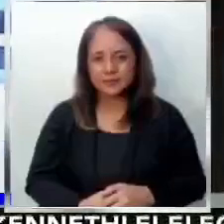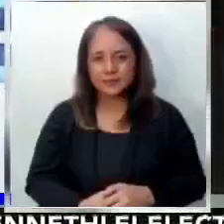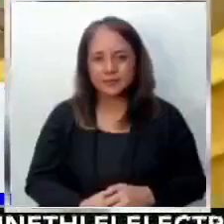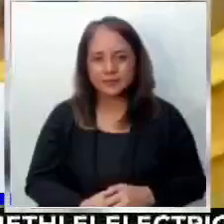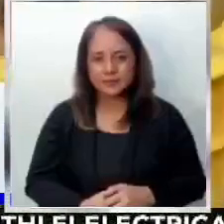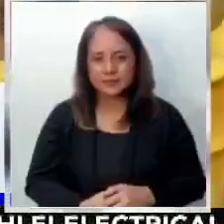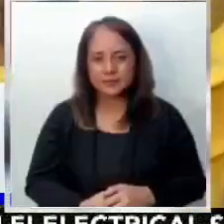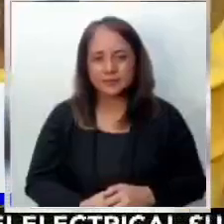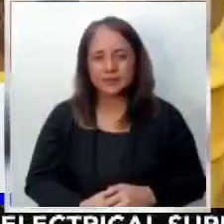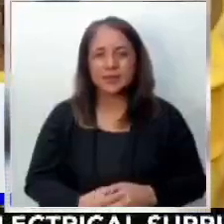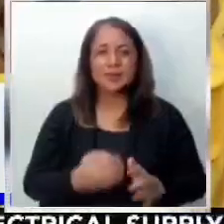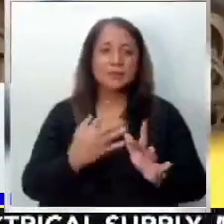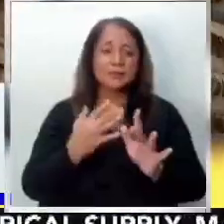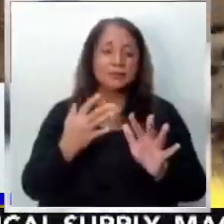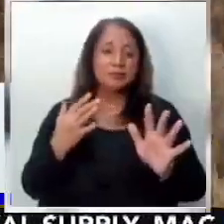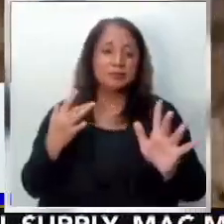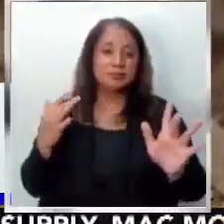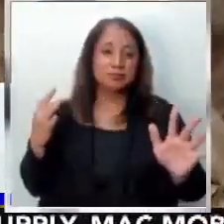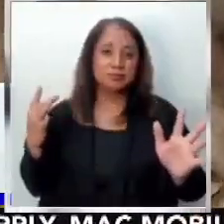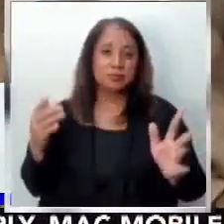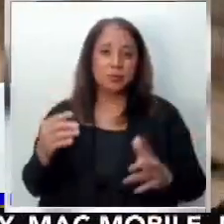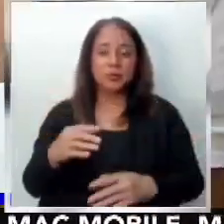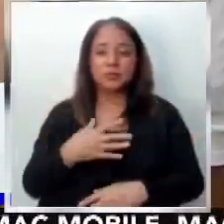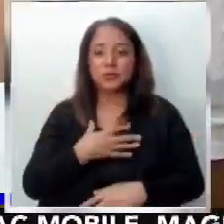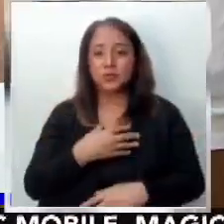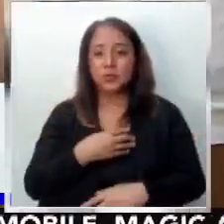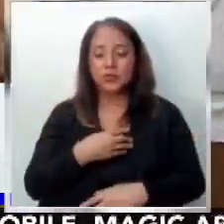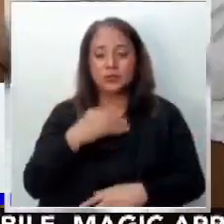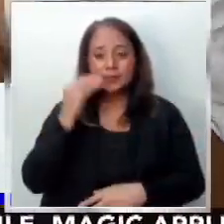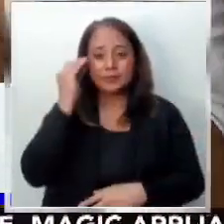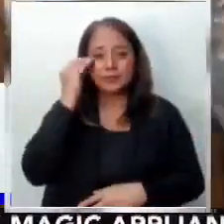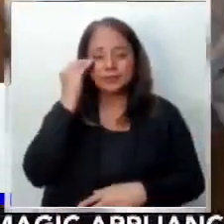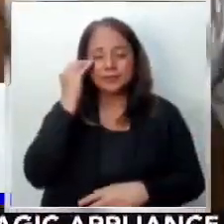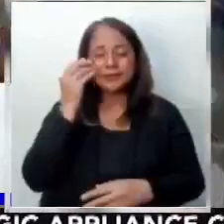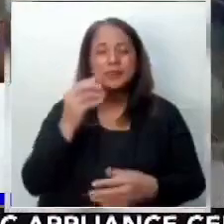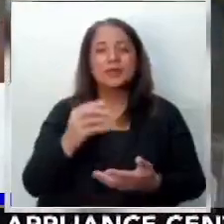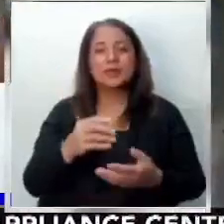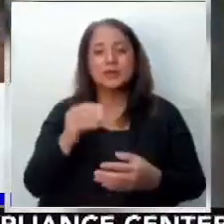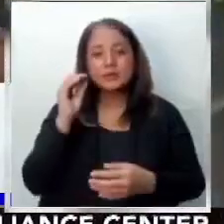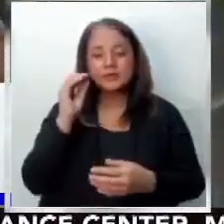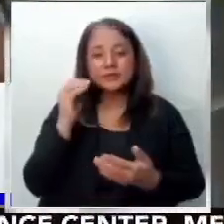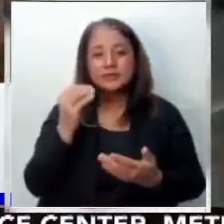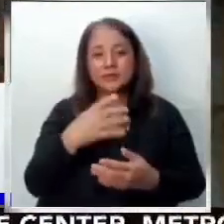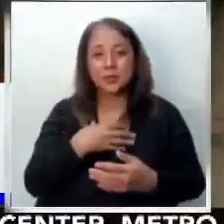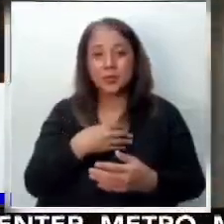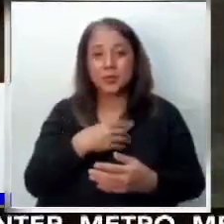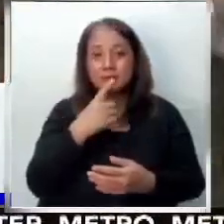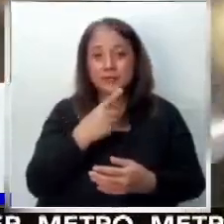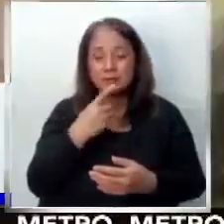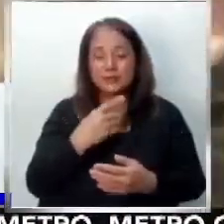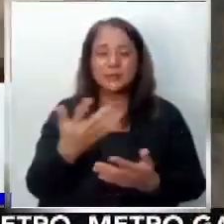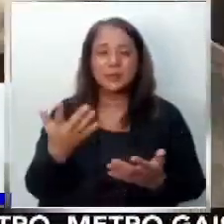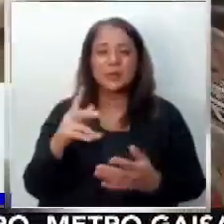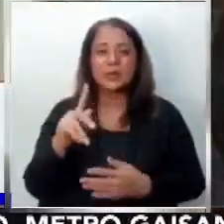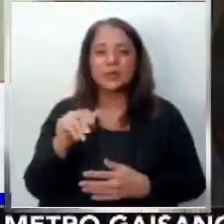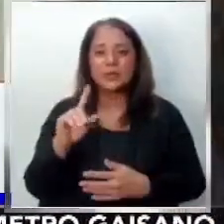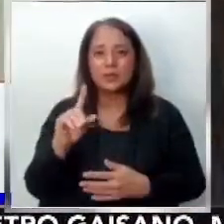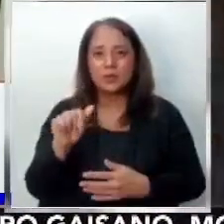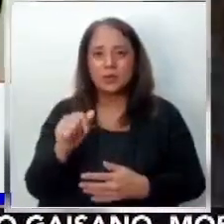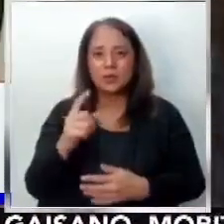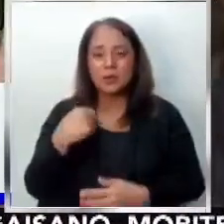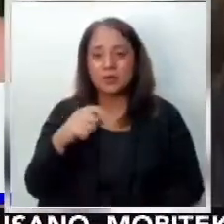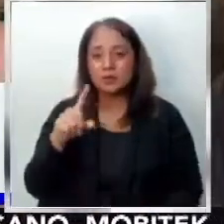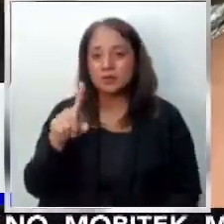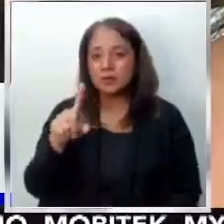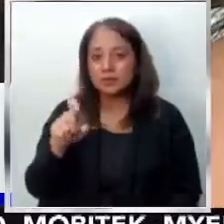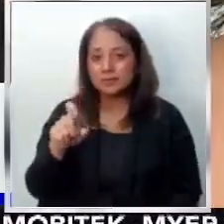Pinilahan ng mga mamimili ang mga puti at pulang sibuyas sa Kadiwang Market sa Quezon City. 170 pesos lang kasi ang kilo.